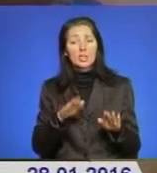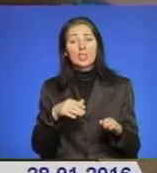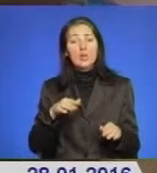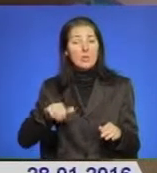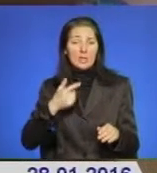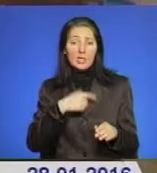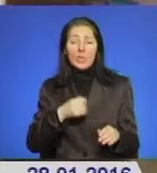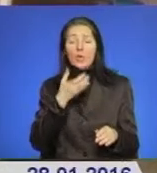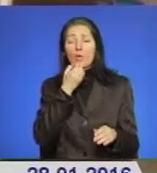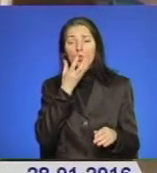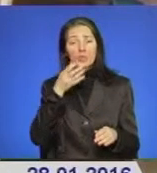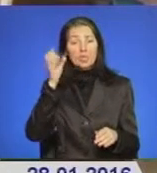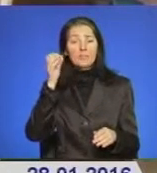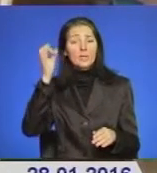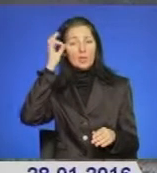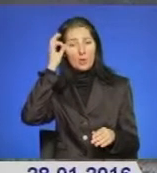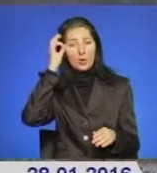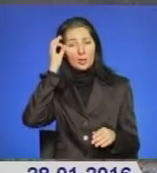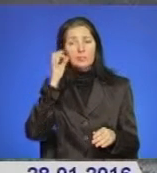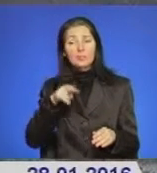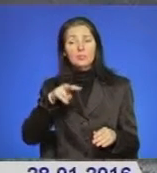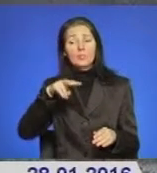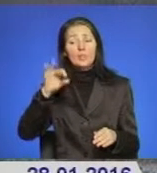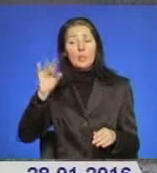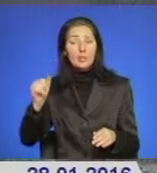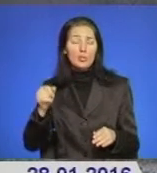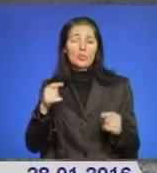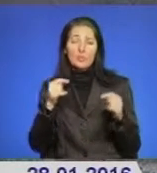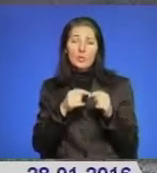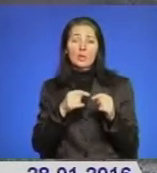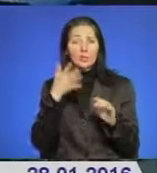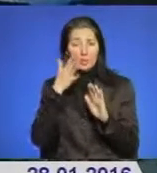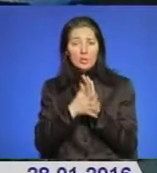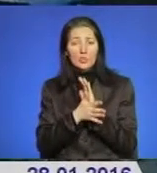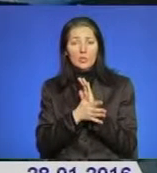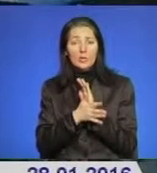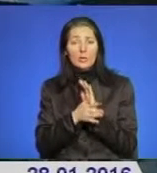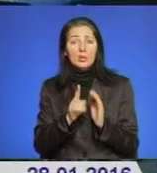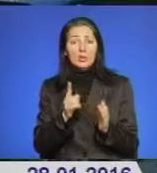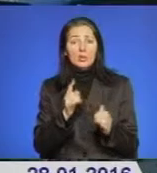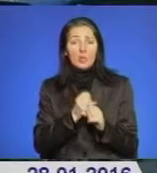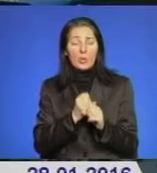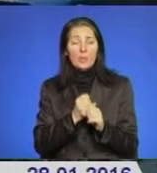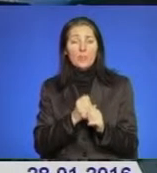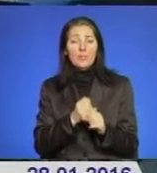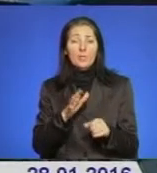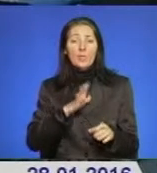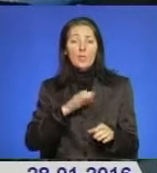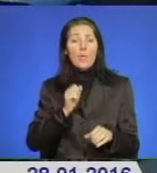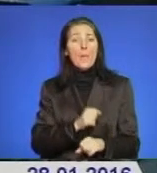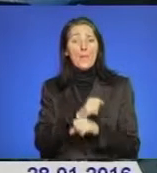чітко усвідомлював свої життєві орієнтири. Пройшов Майдан, далі добровольцем в АТО. Загинув від осколка снаряду у 27 років,